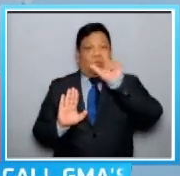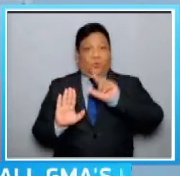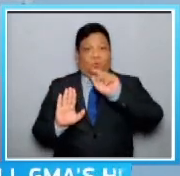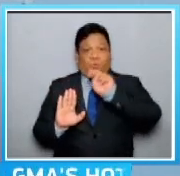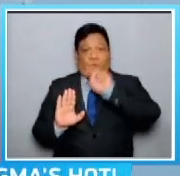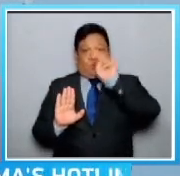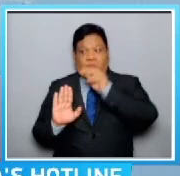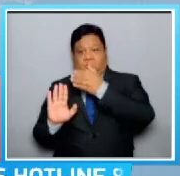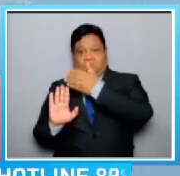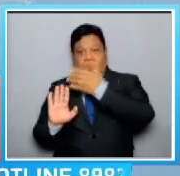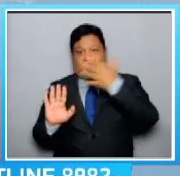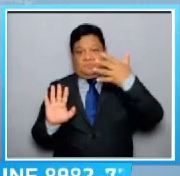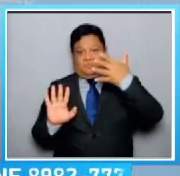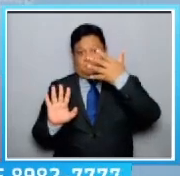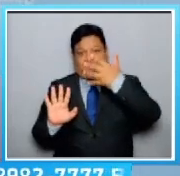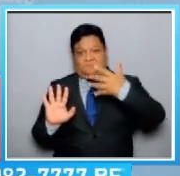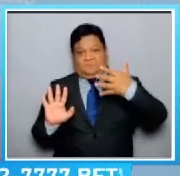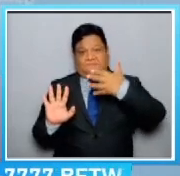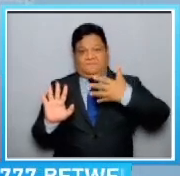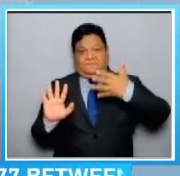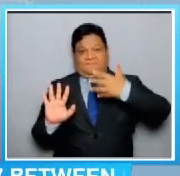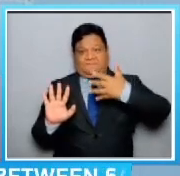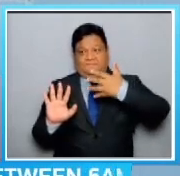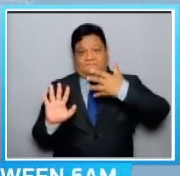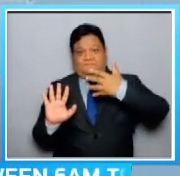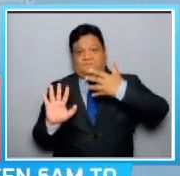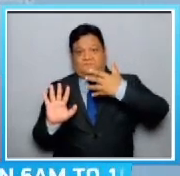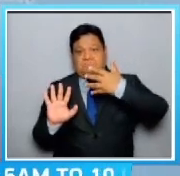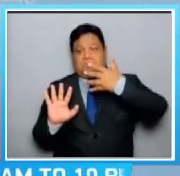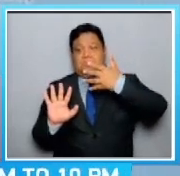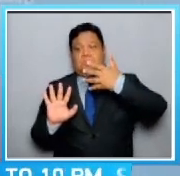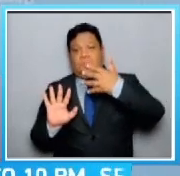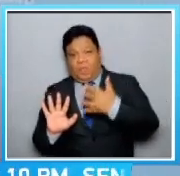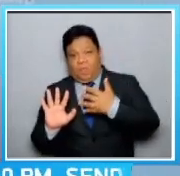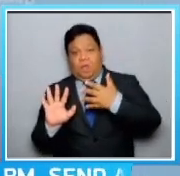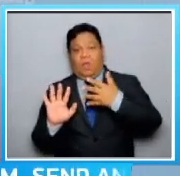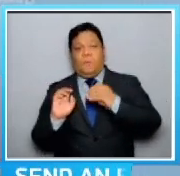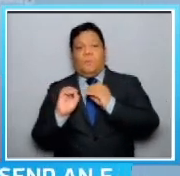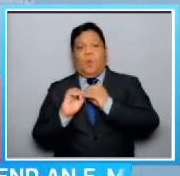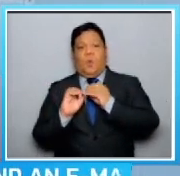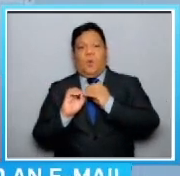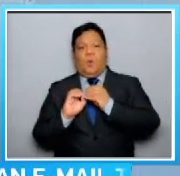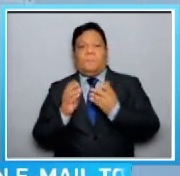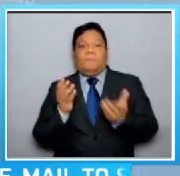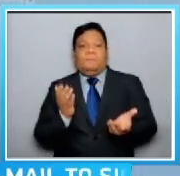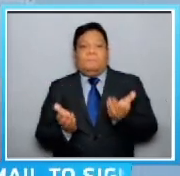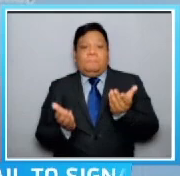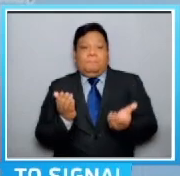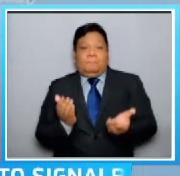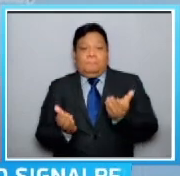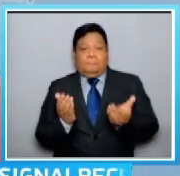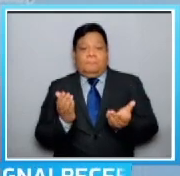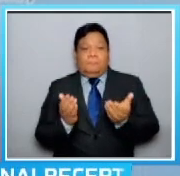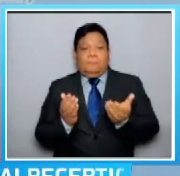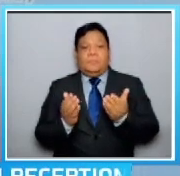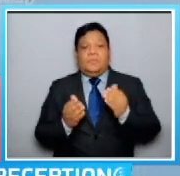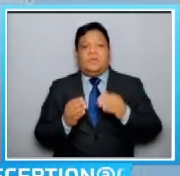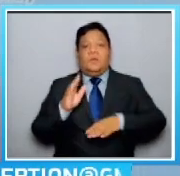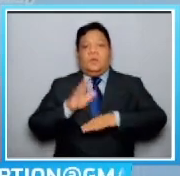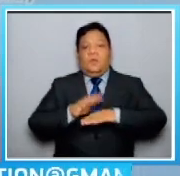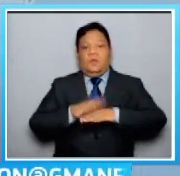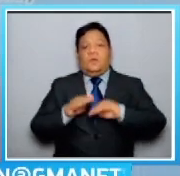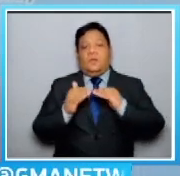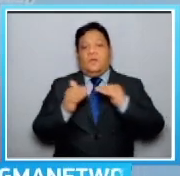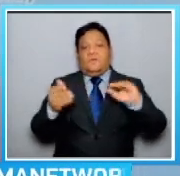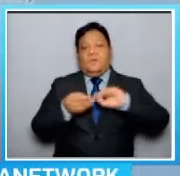itong, itong super typhoon natin ay possible worst case scenario natin, signal number 3 over the